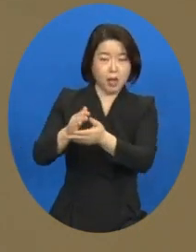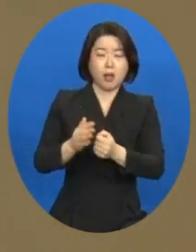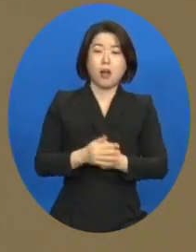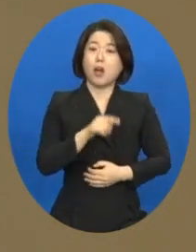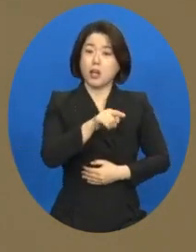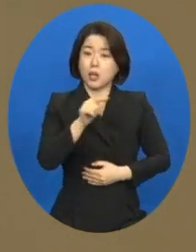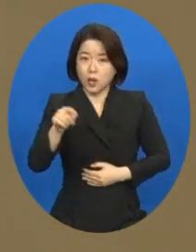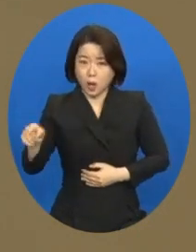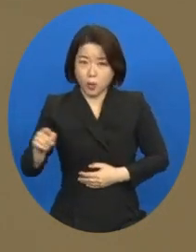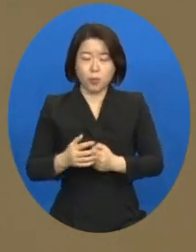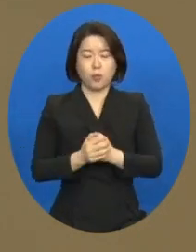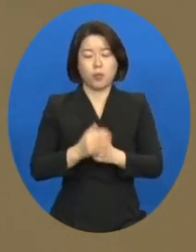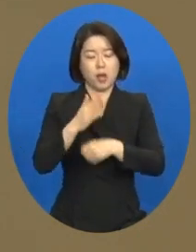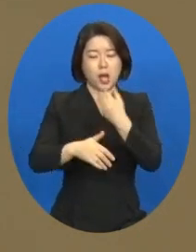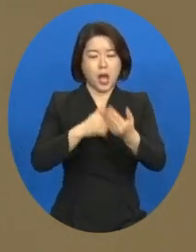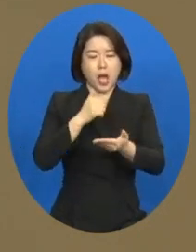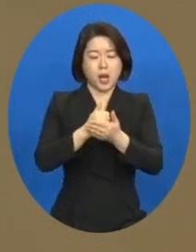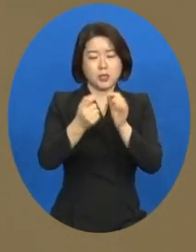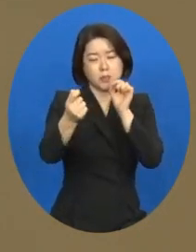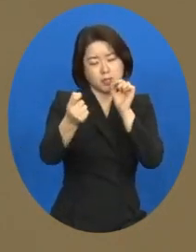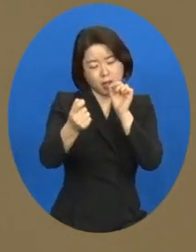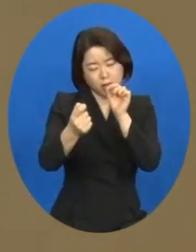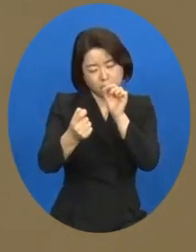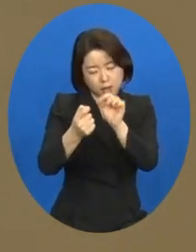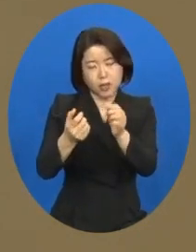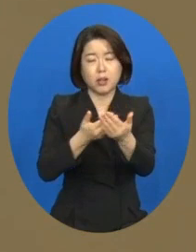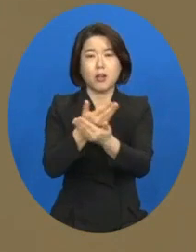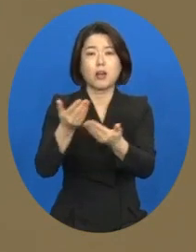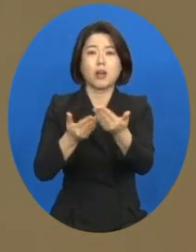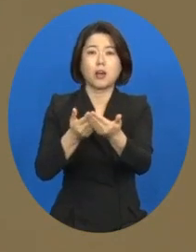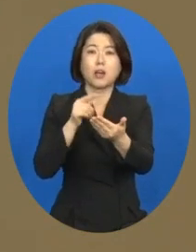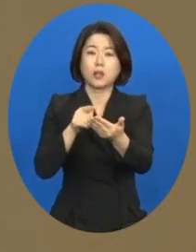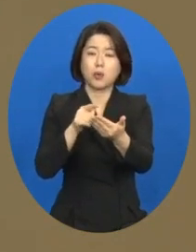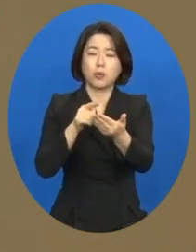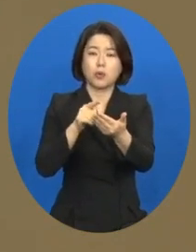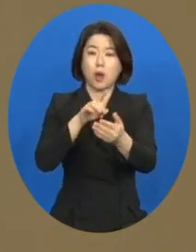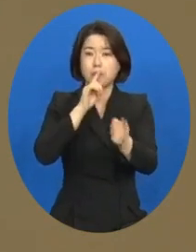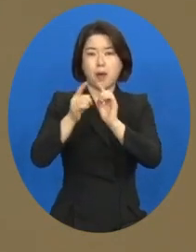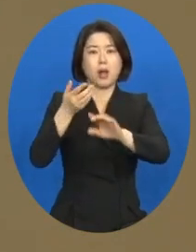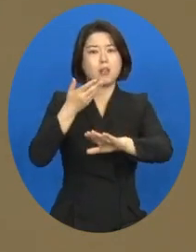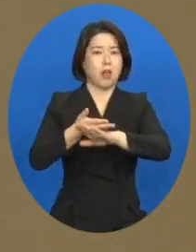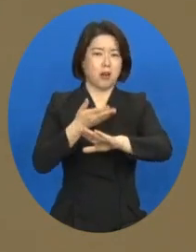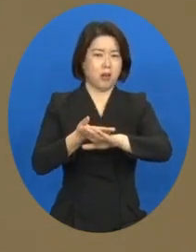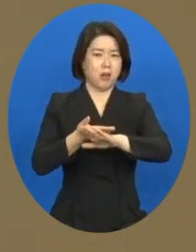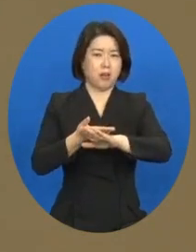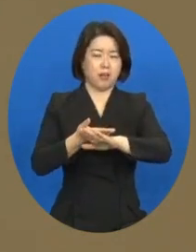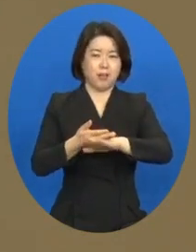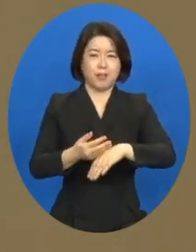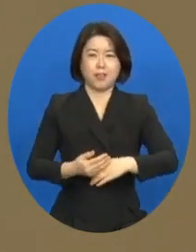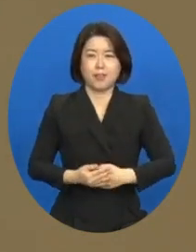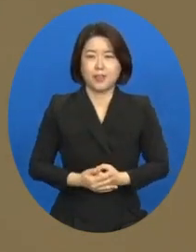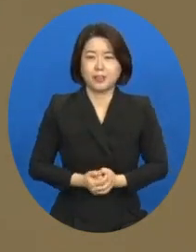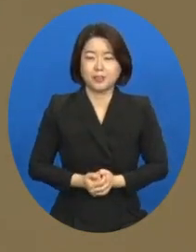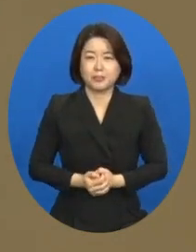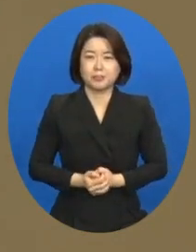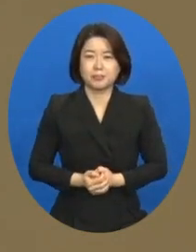하고 하나님을 가까이 하십시오는 뉘앙스가 달라요.